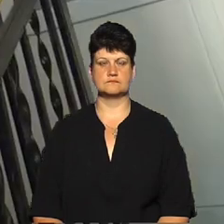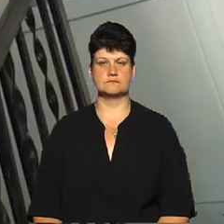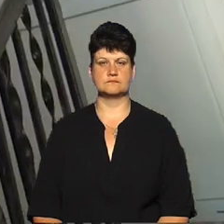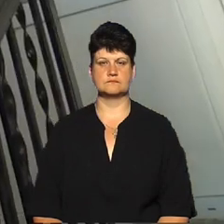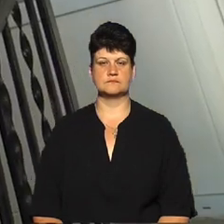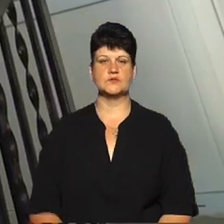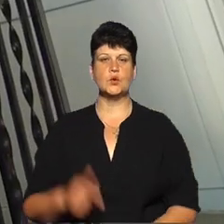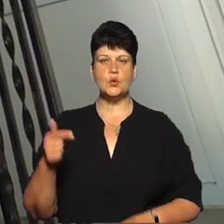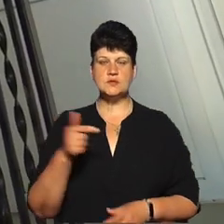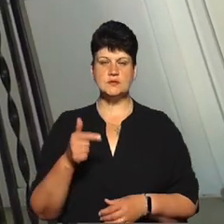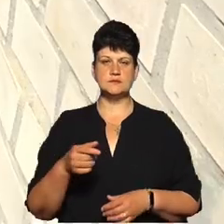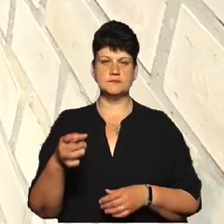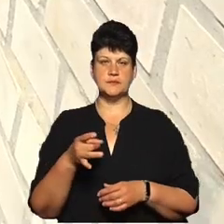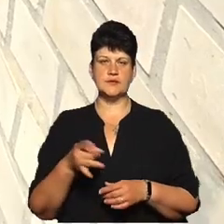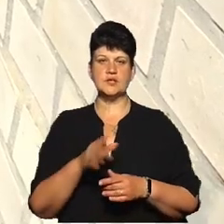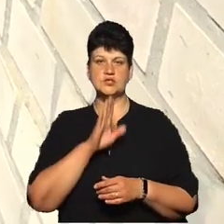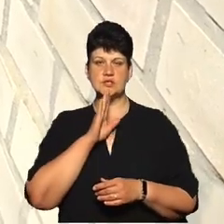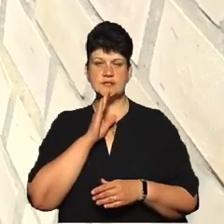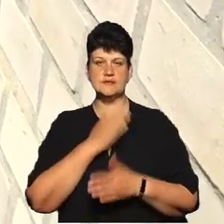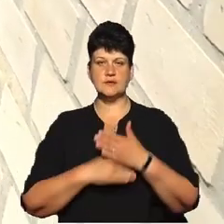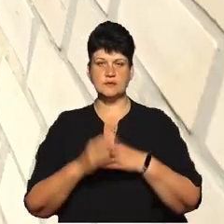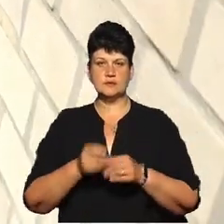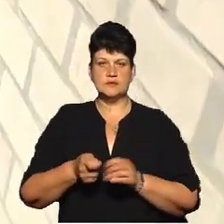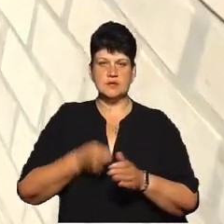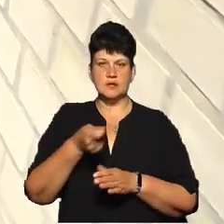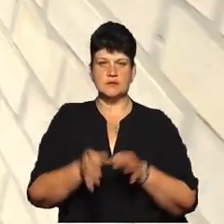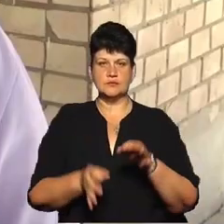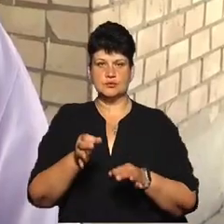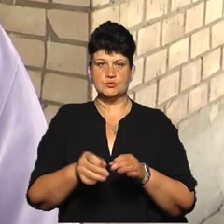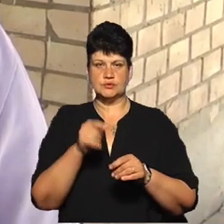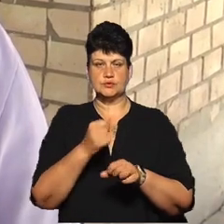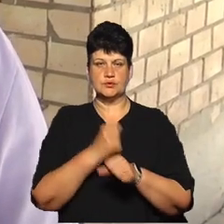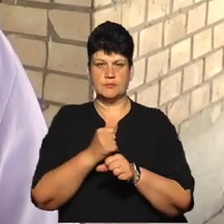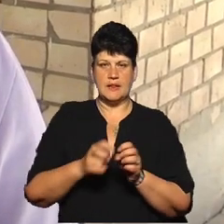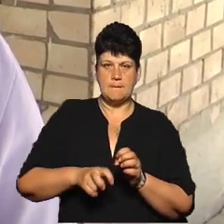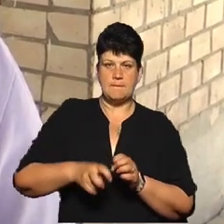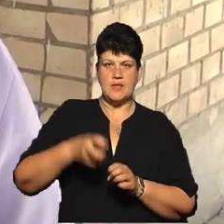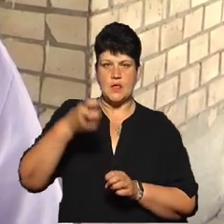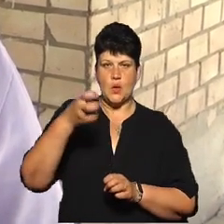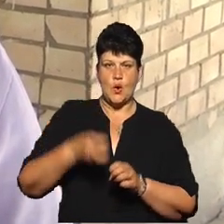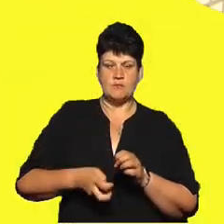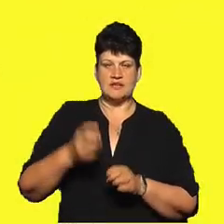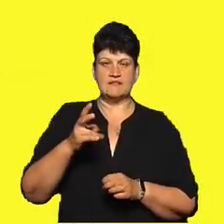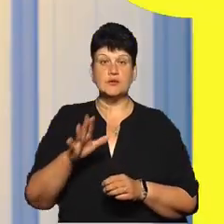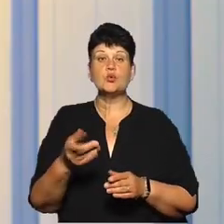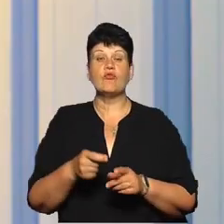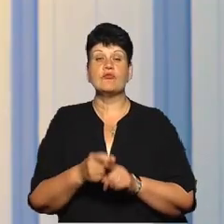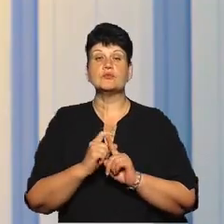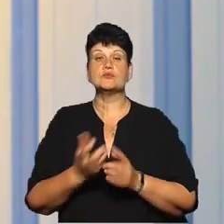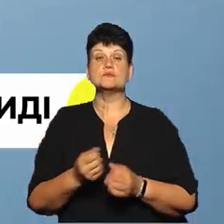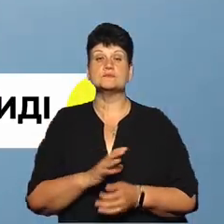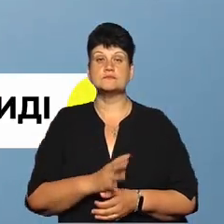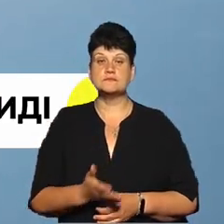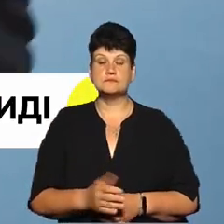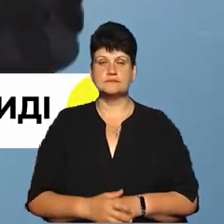Гусятині жінка з інвалідністю подала до суду, аби їй облаштували підйомник до квартири. Яку відповідь отримала?